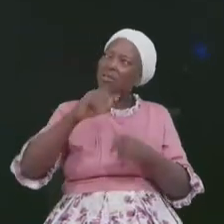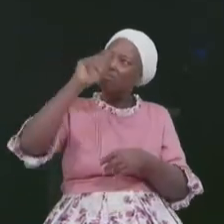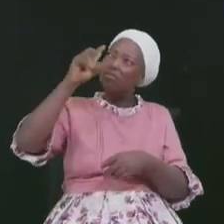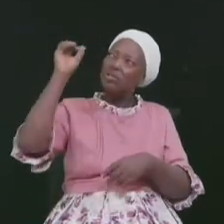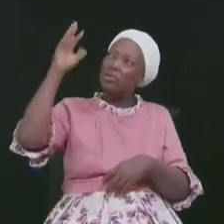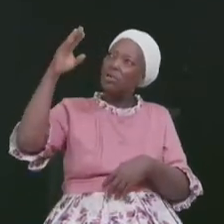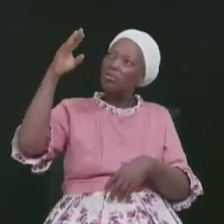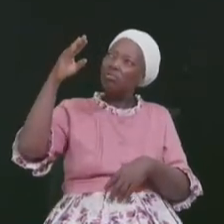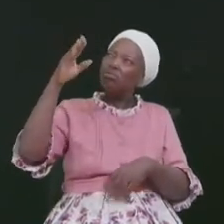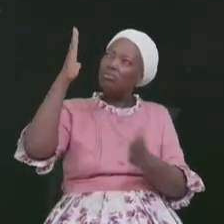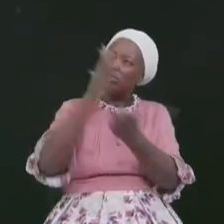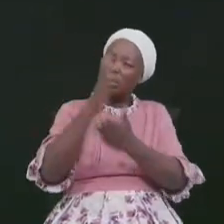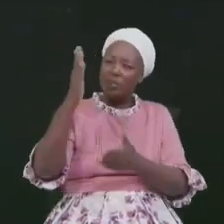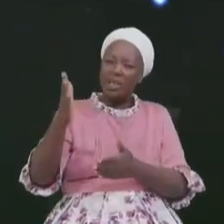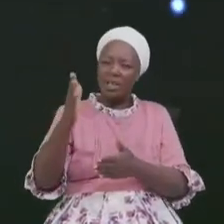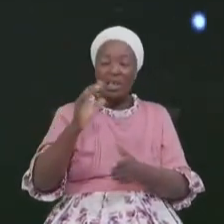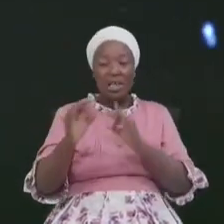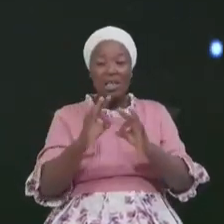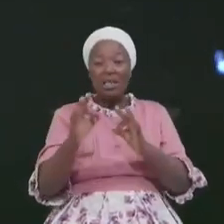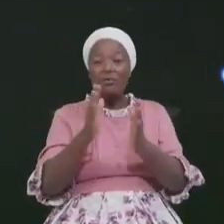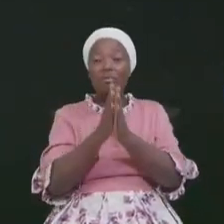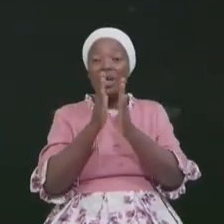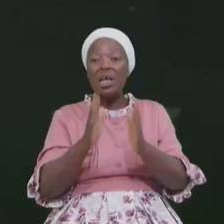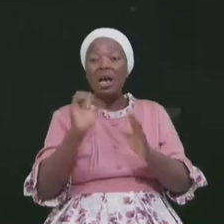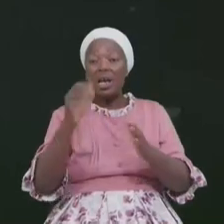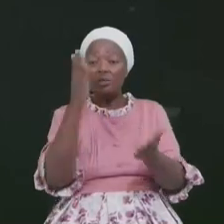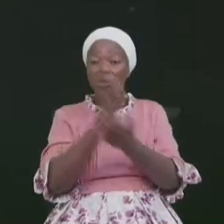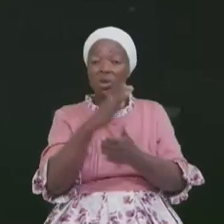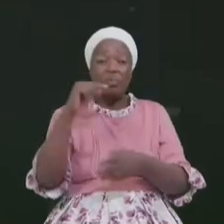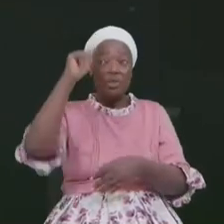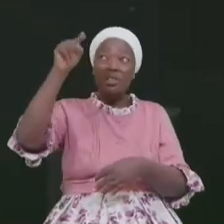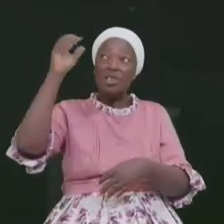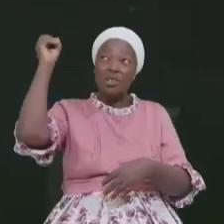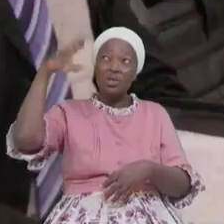Si la prière peut arrêter le soleil, la prière peut arrêter Satan.